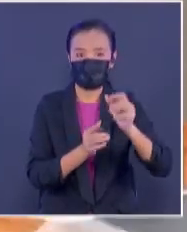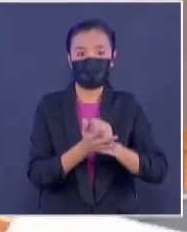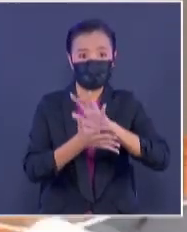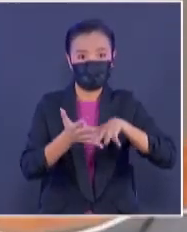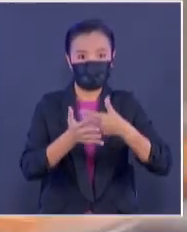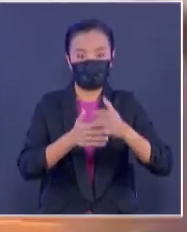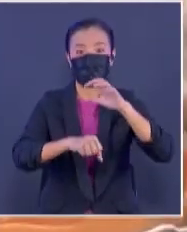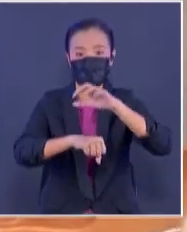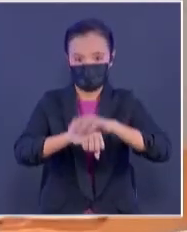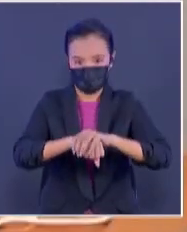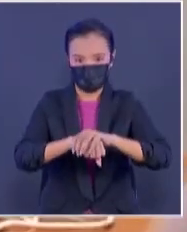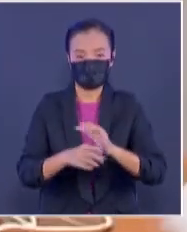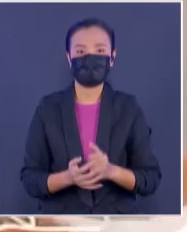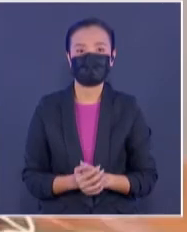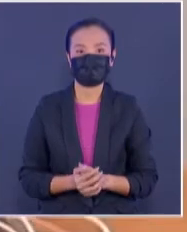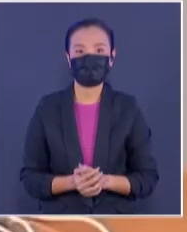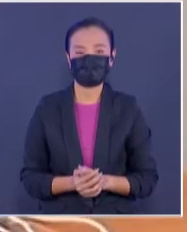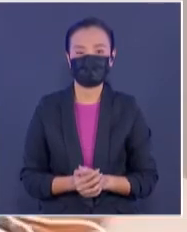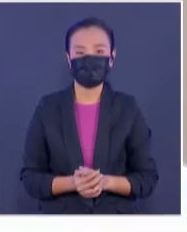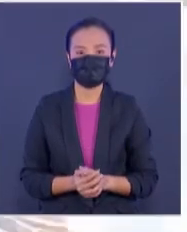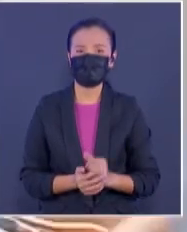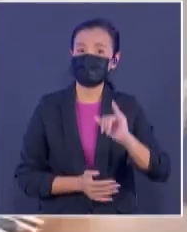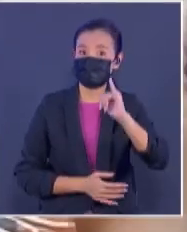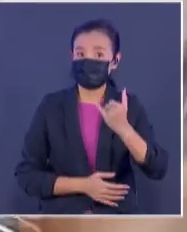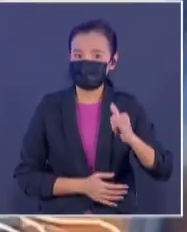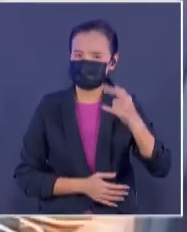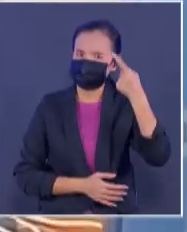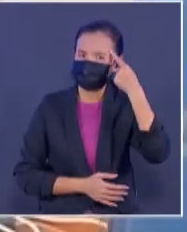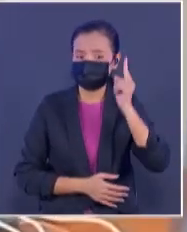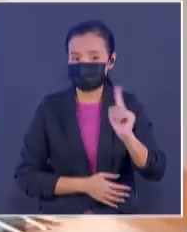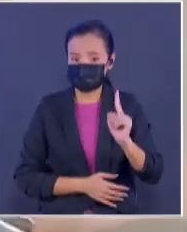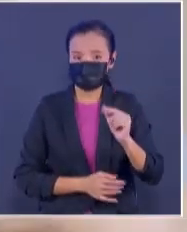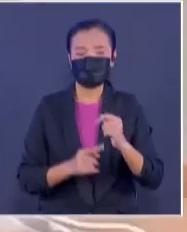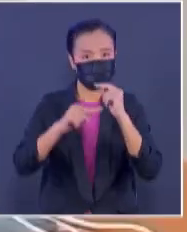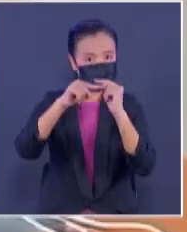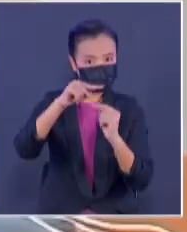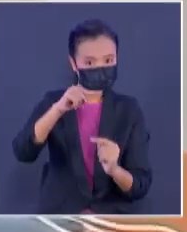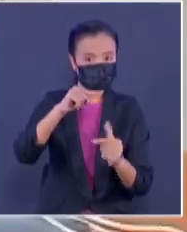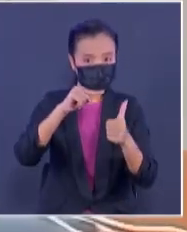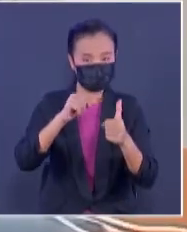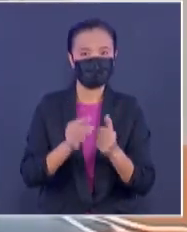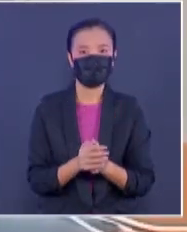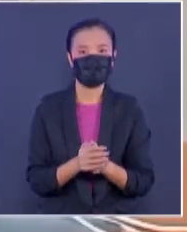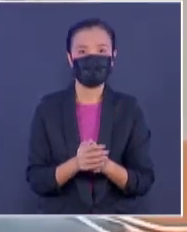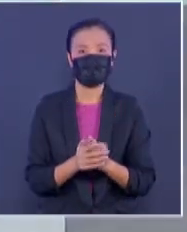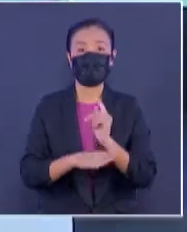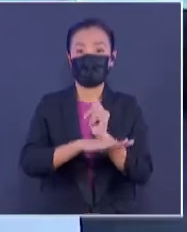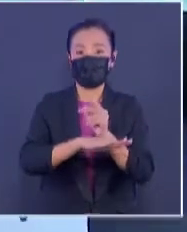แผนการจับกุมครั้งนี้ด้วยนะคะไม่แน่ใจว่าคุณผู้ชมคิดเห็นอย่างไรก็สามารถที่จะคอมเมนต์กันเข้ามาได้ผ่านช่องทางออนไลน์นะคะ